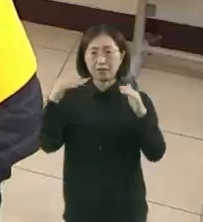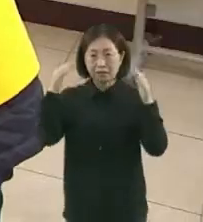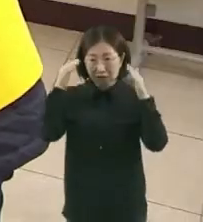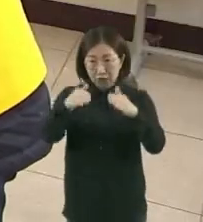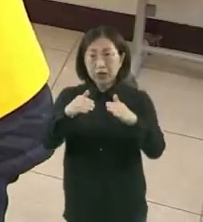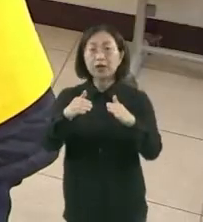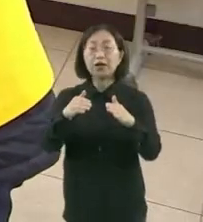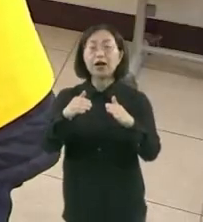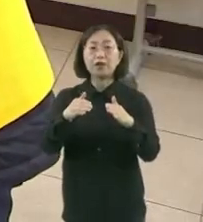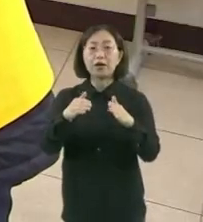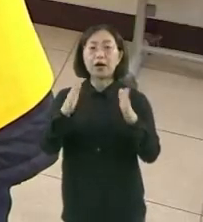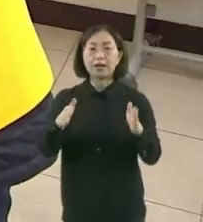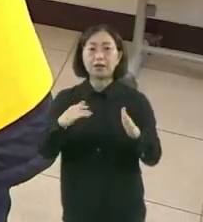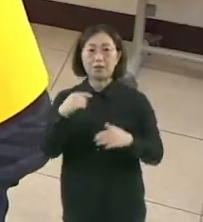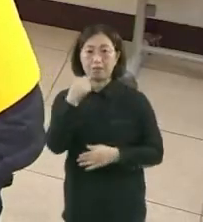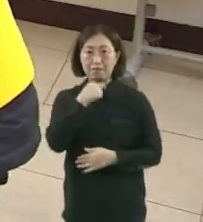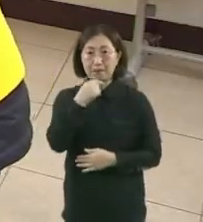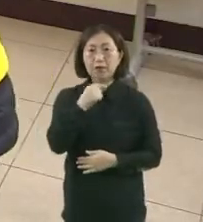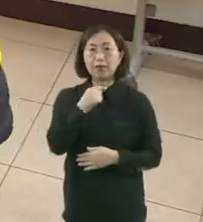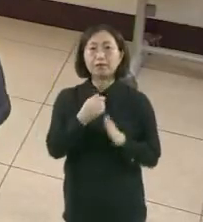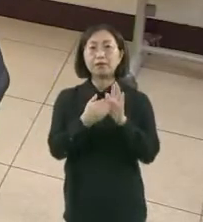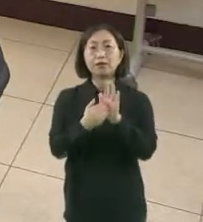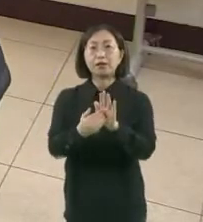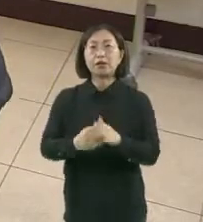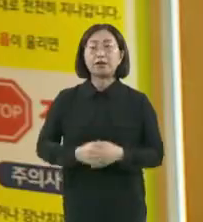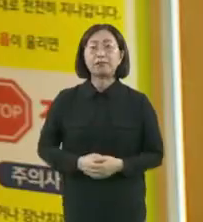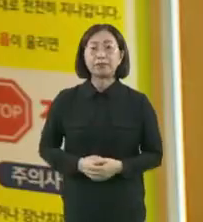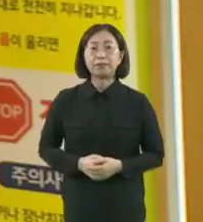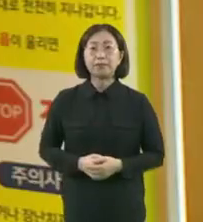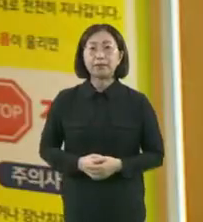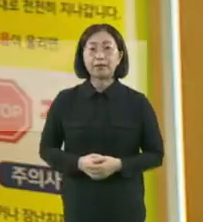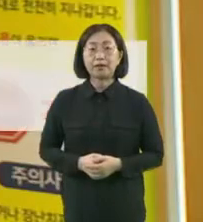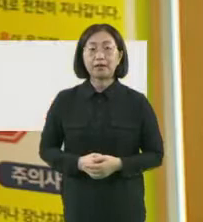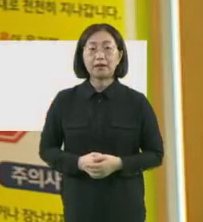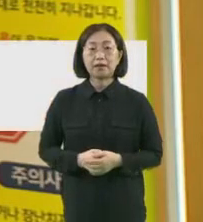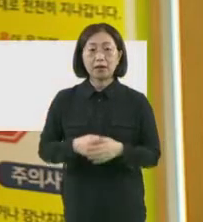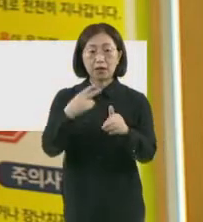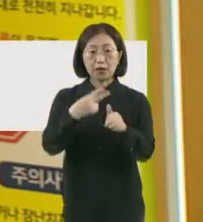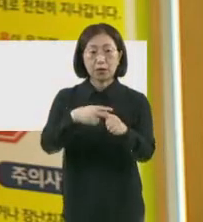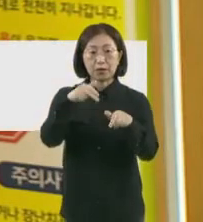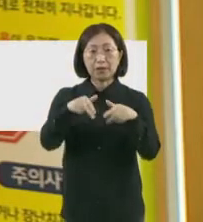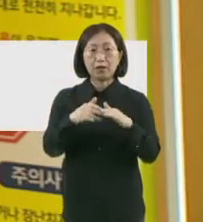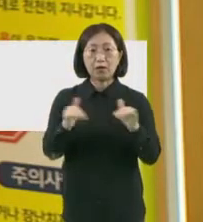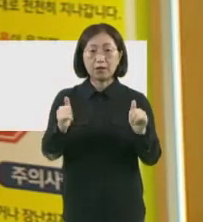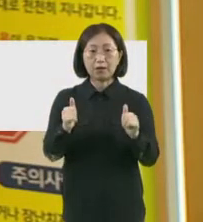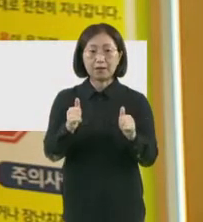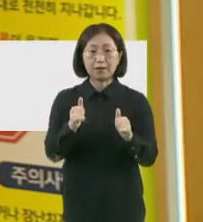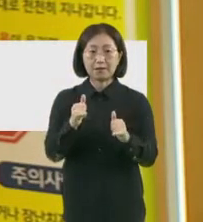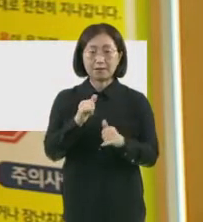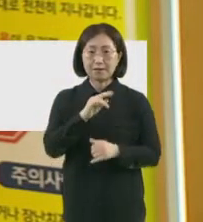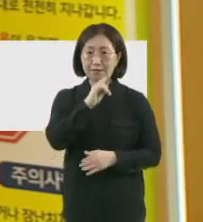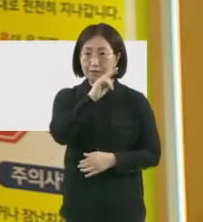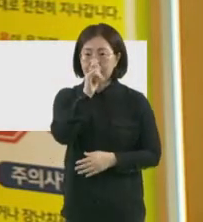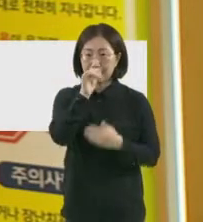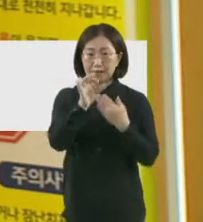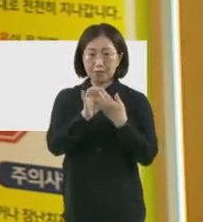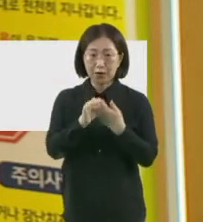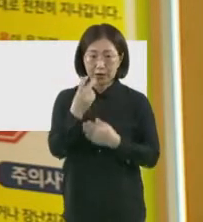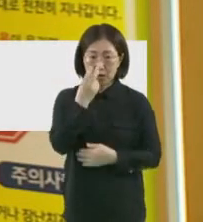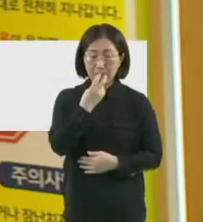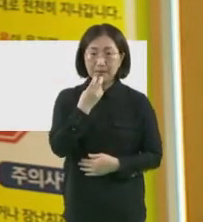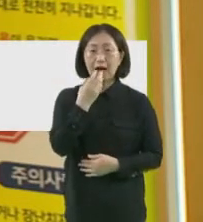느슨해진 방역의 고삐를 다시 조이고 있습니다. 학생 및 교직원이 유 증상 시 진단 검사에